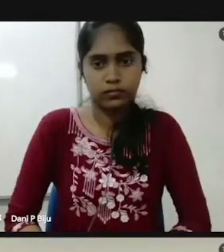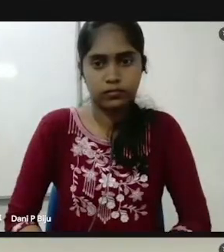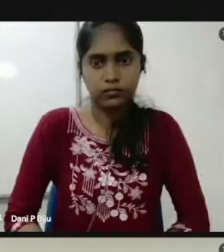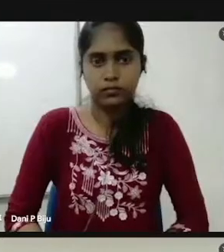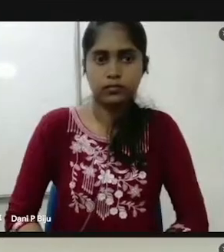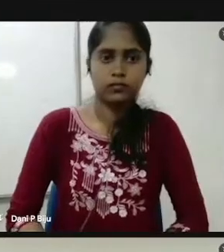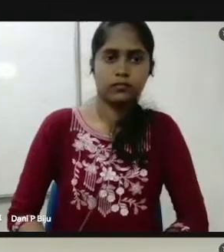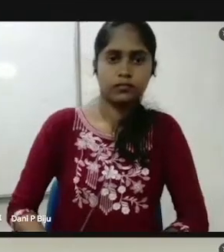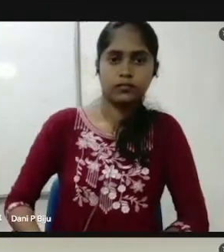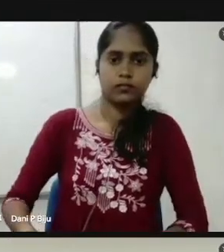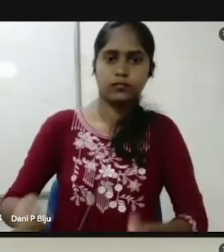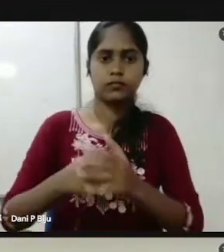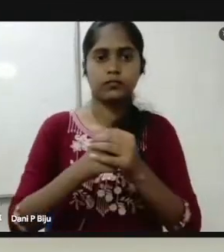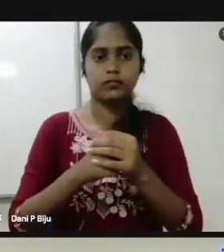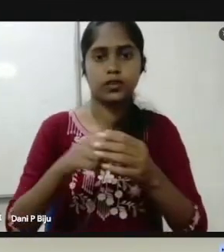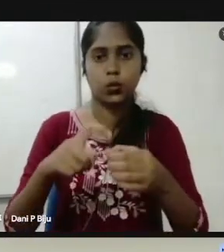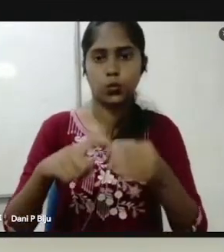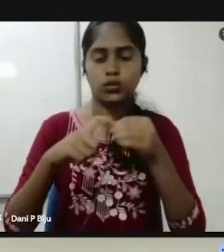ഹലോ മാം.